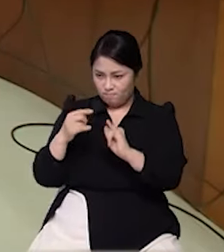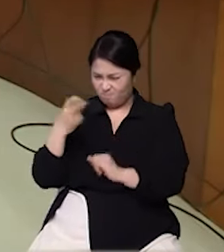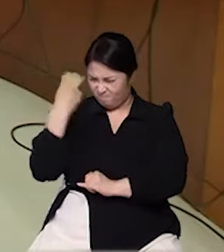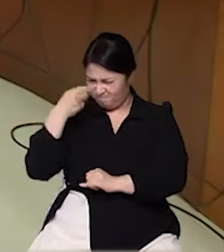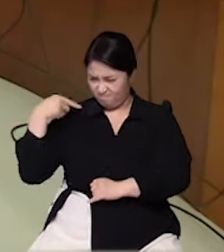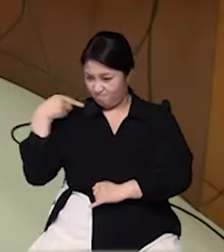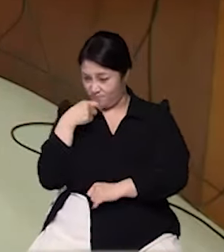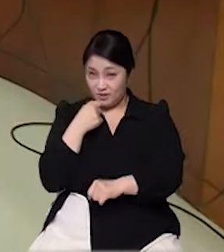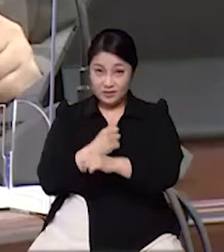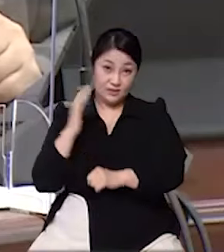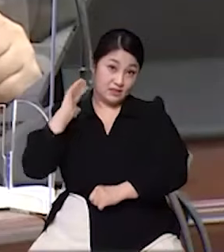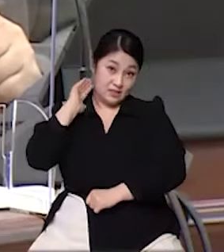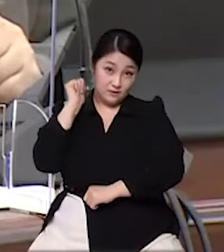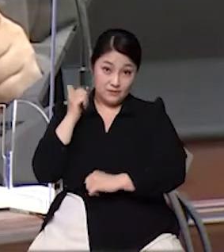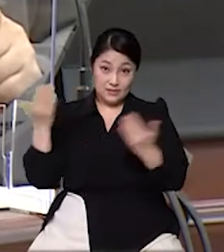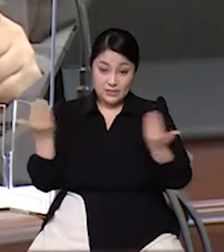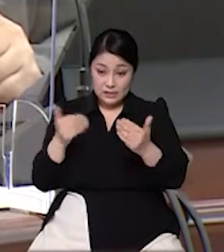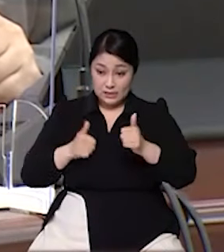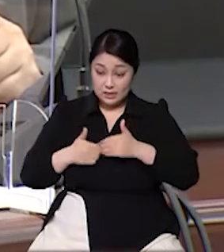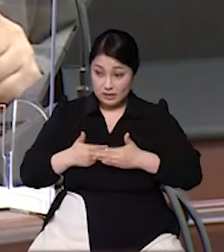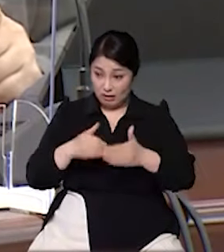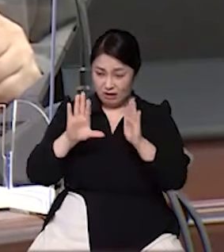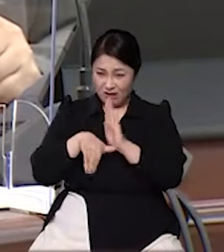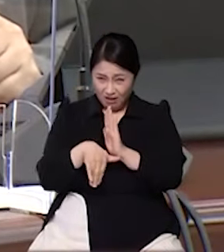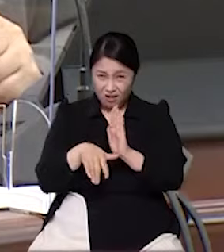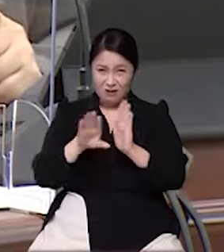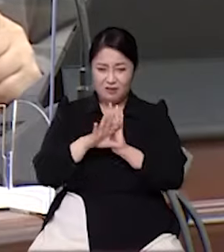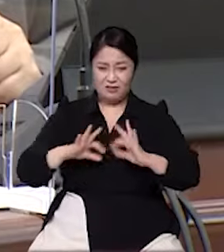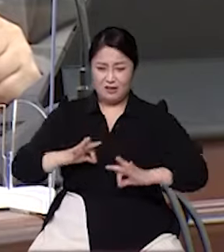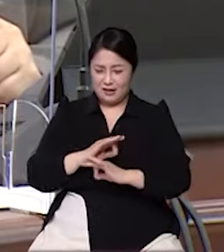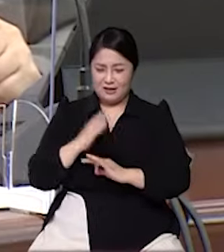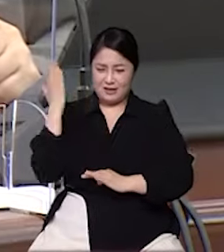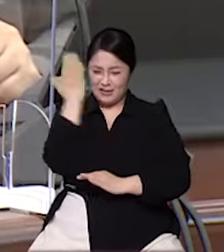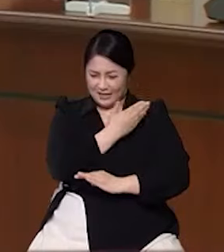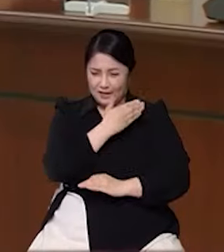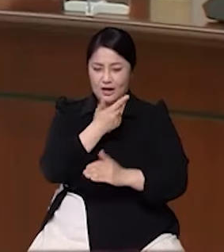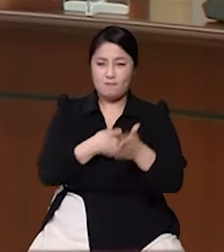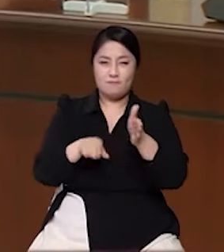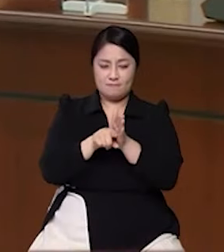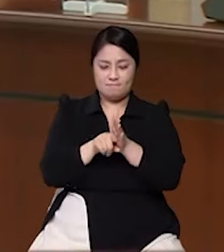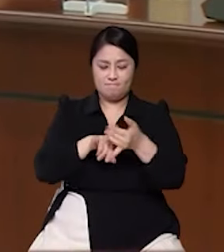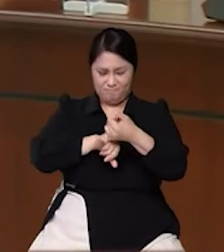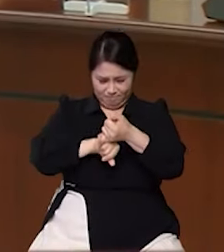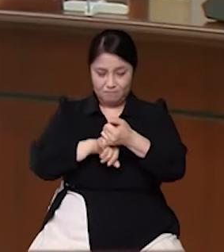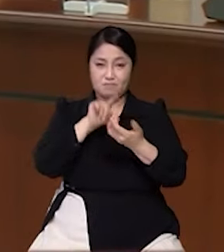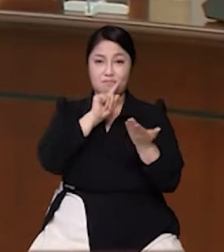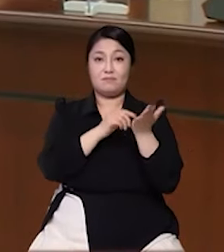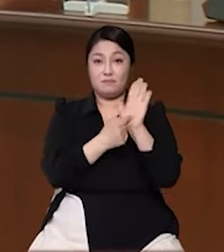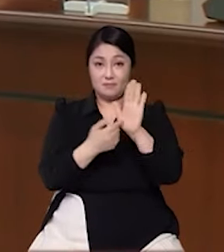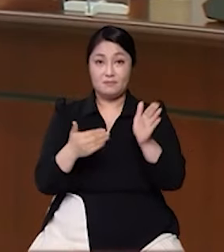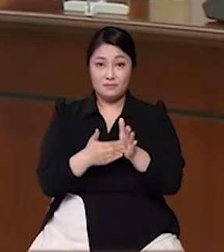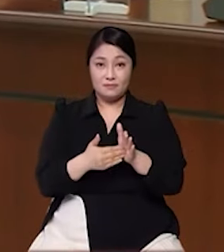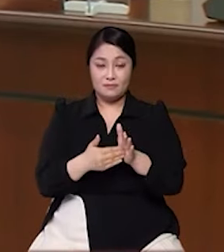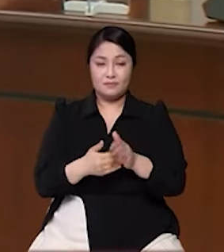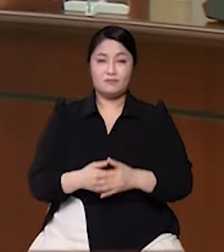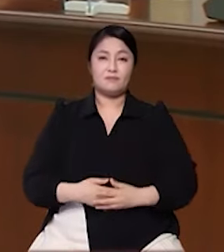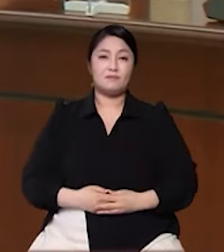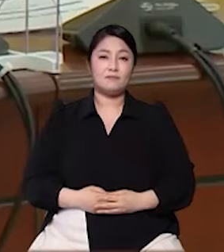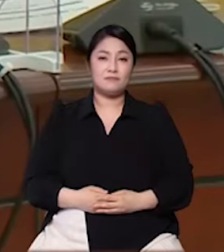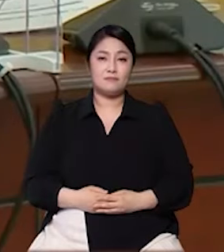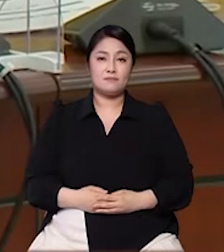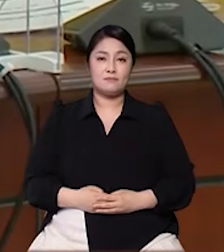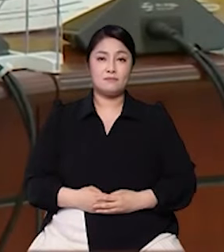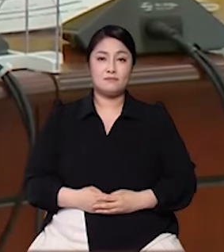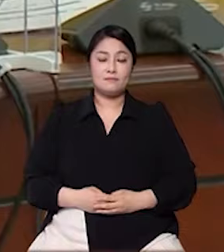검증해 대통령 직무 수행의 첫 단추가 잘못 되지 않도록 하겠다고 밝혔습니다 kbc